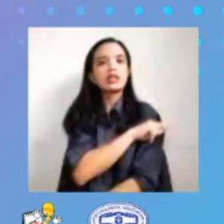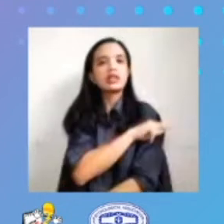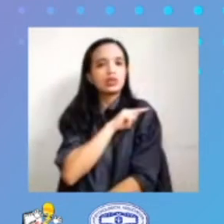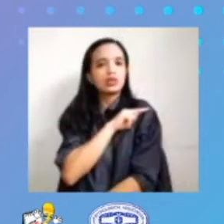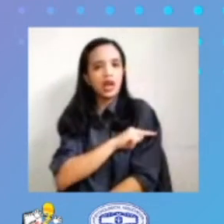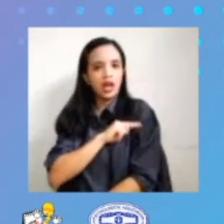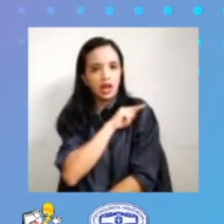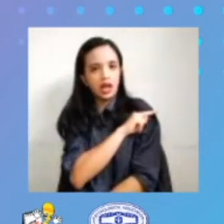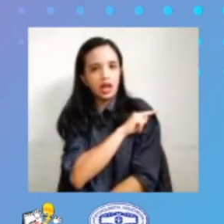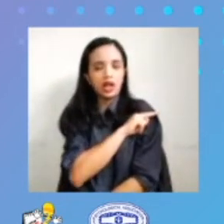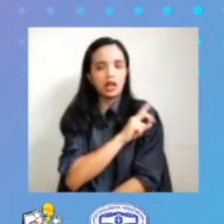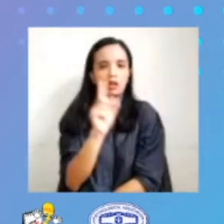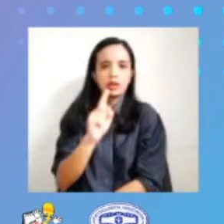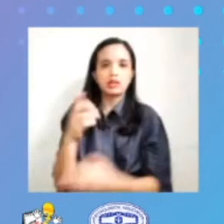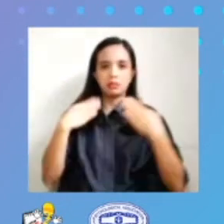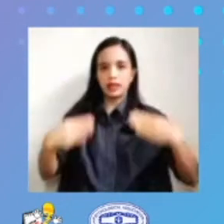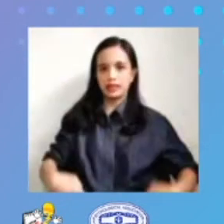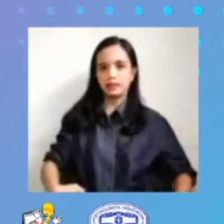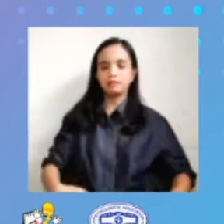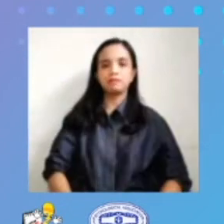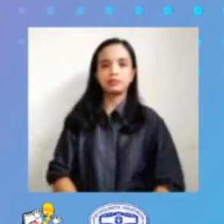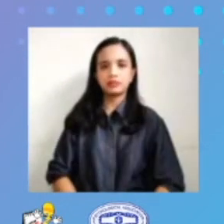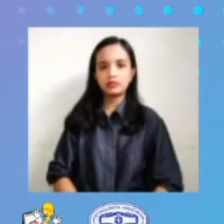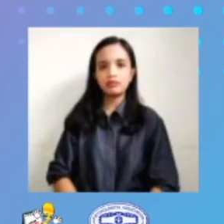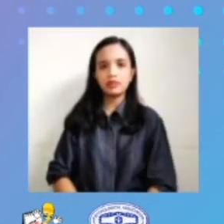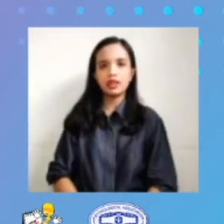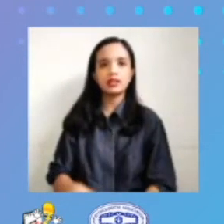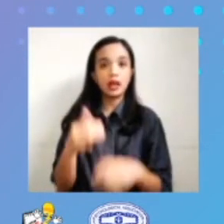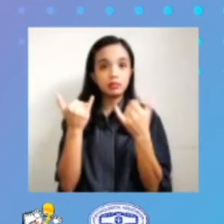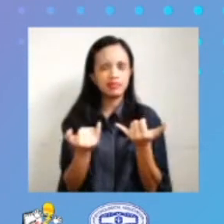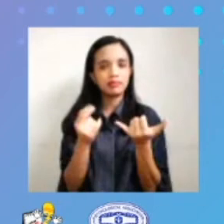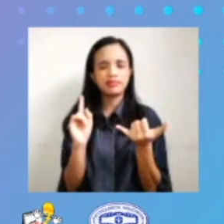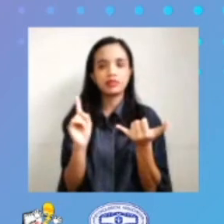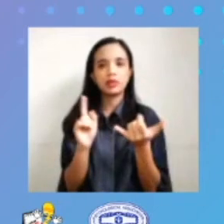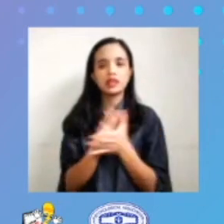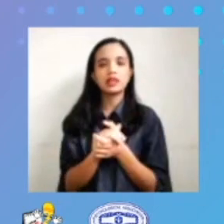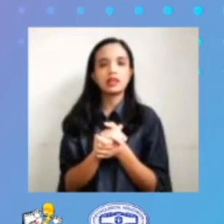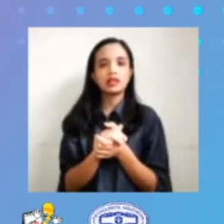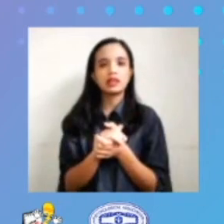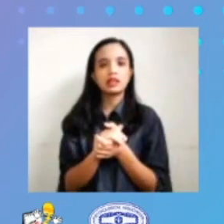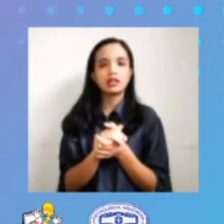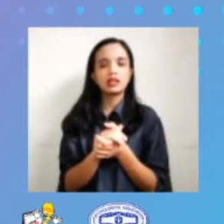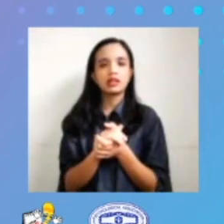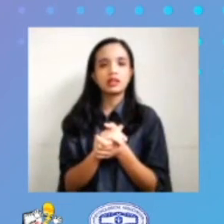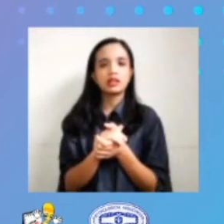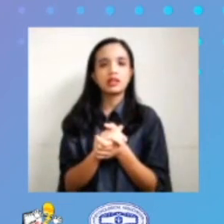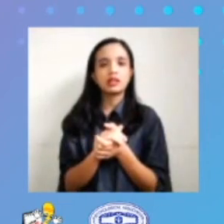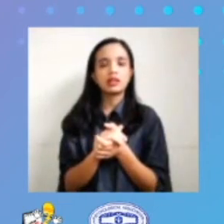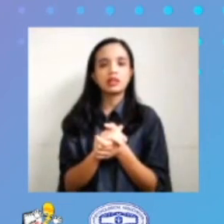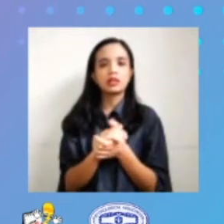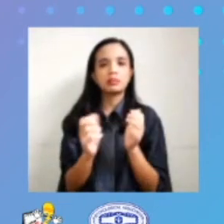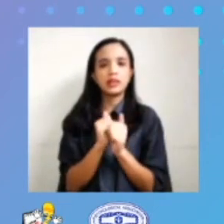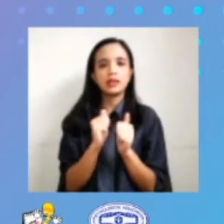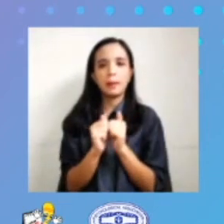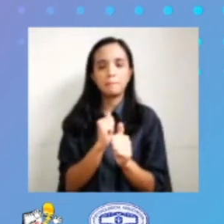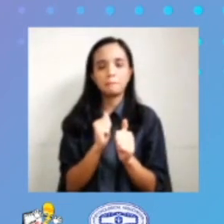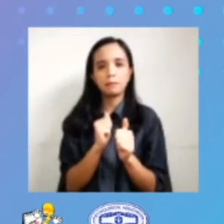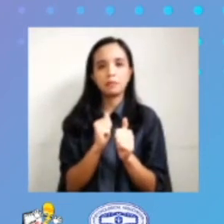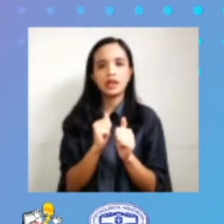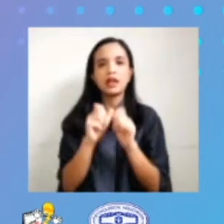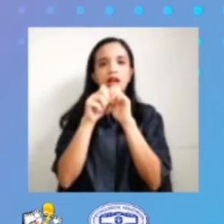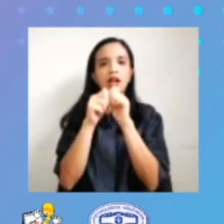yon, hindi ako makakatulog kasi hindi ko nakain yung gusto kong kainin. Minsan joke talaga yan, no? I use that as a joke. But the reality is that if you eat good,